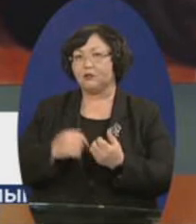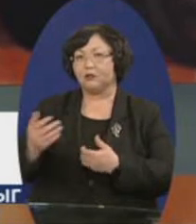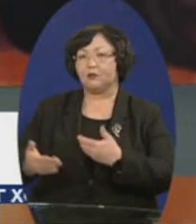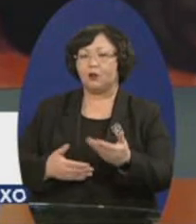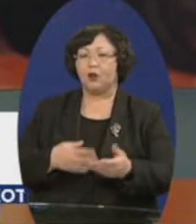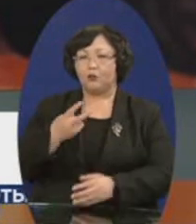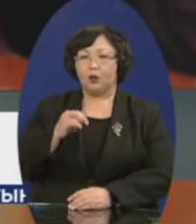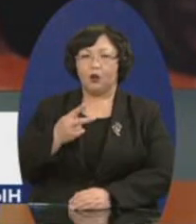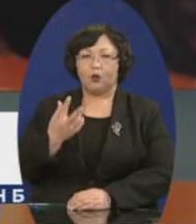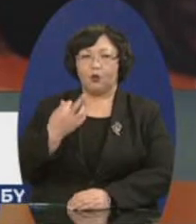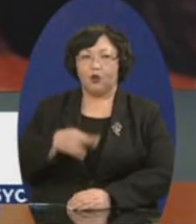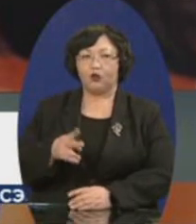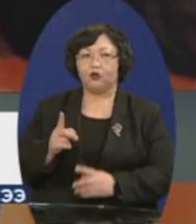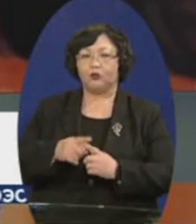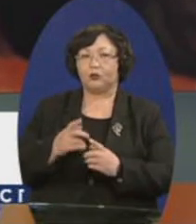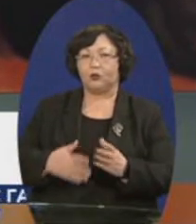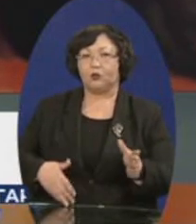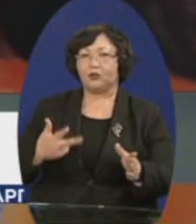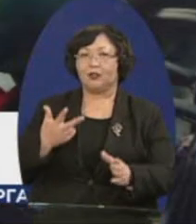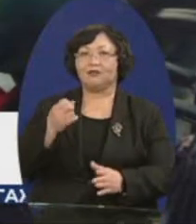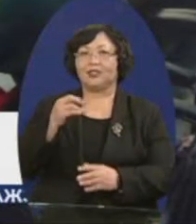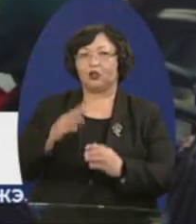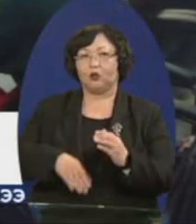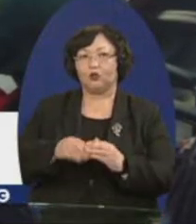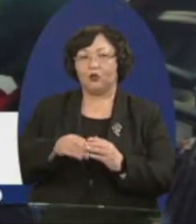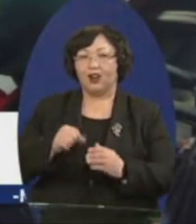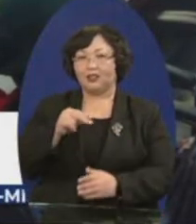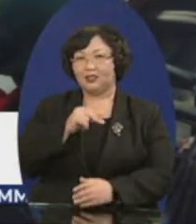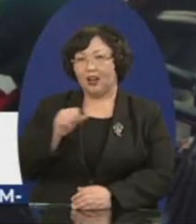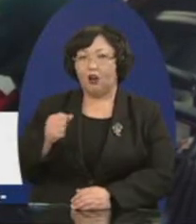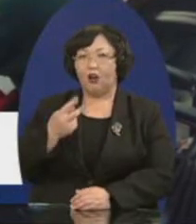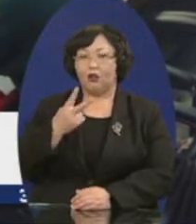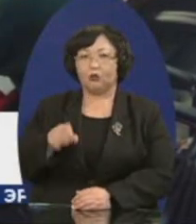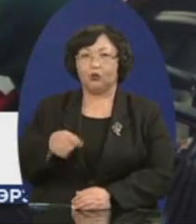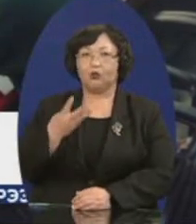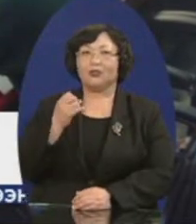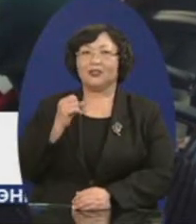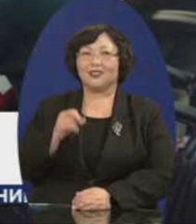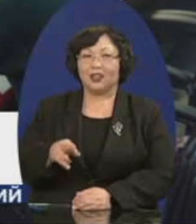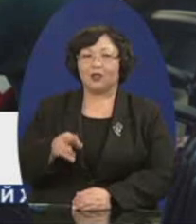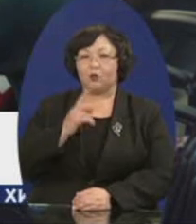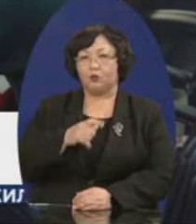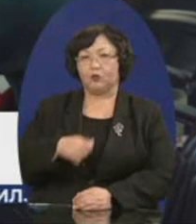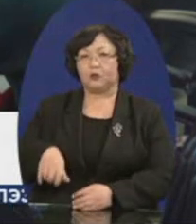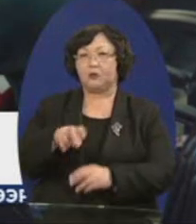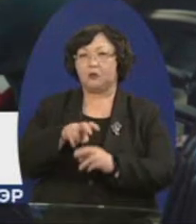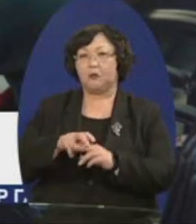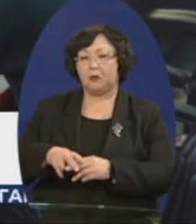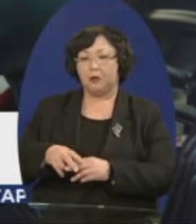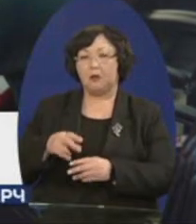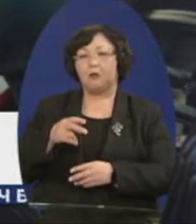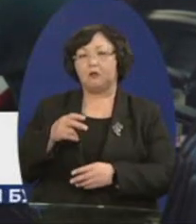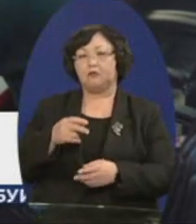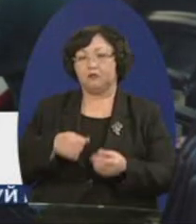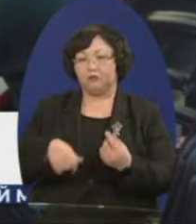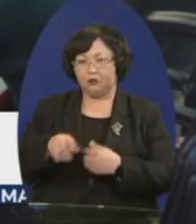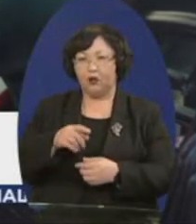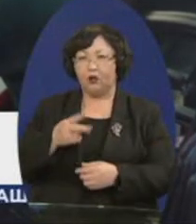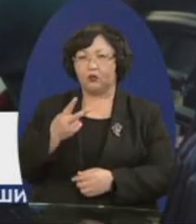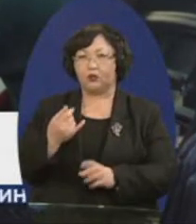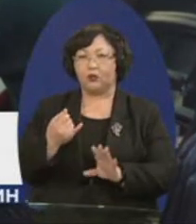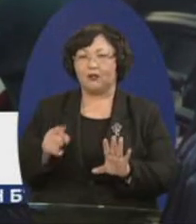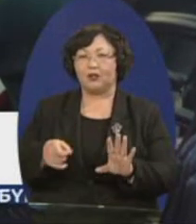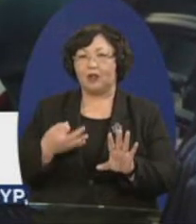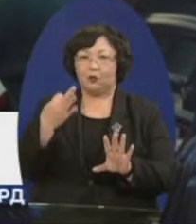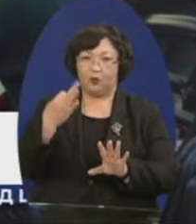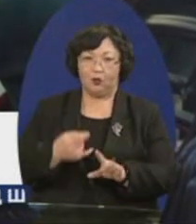төмөр замаар 35 сая тонноос доошгүй ачаа 2.4 сая зорчигч тээвэрлэж одоо байгаа тээвэрлэлтийг 26.8 хувиар